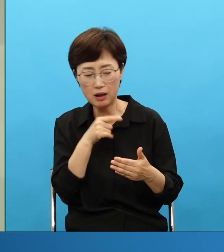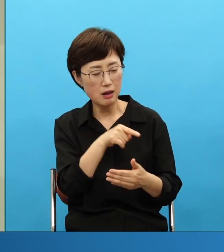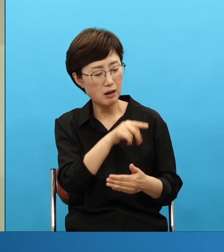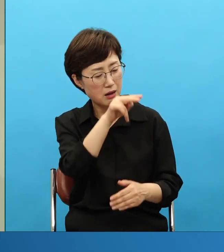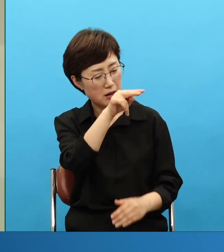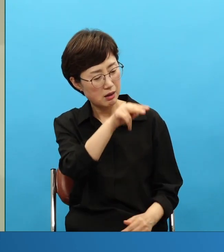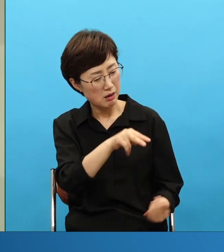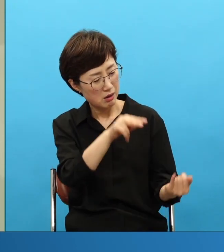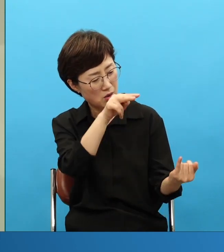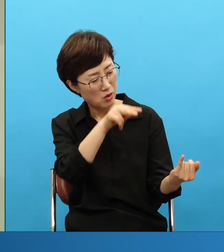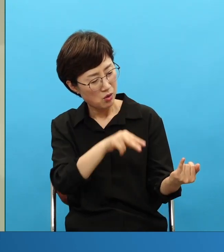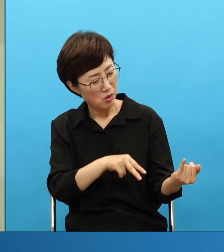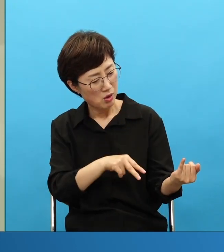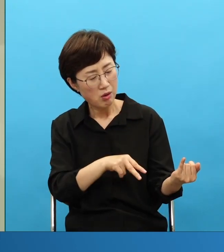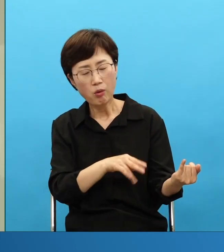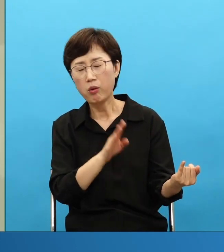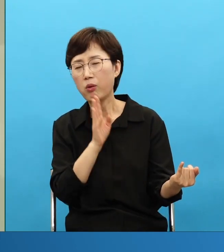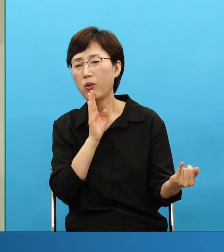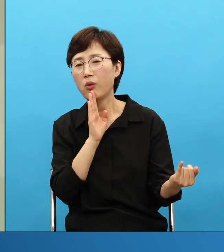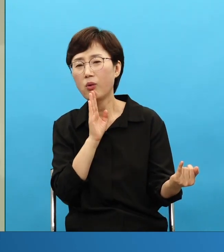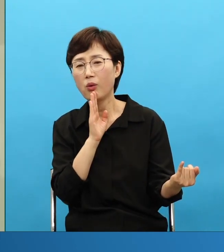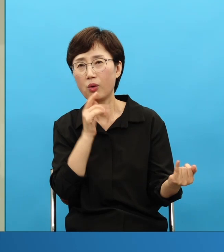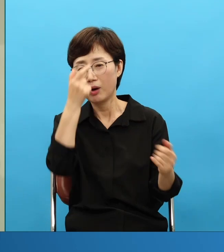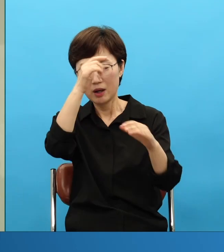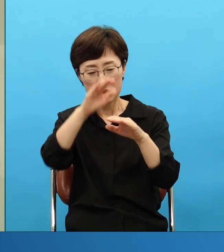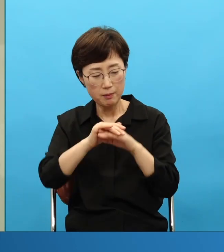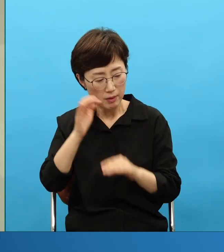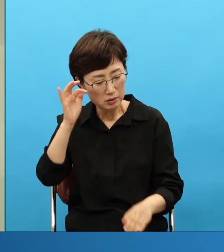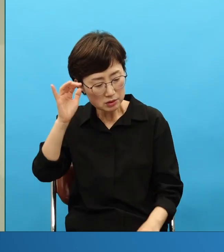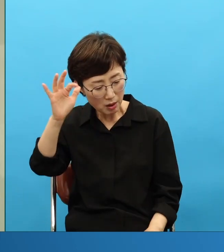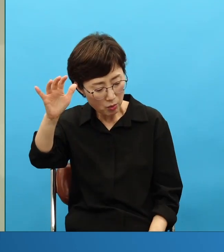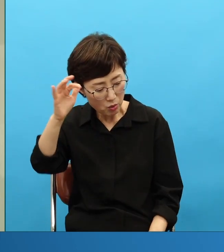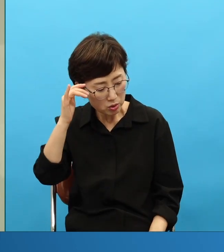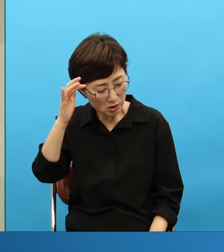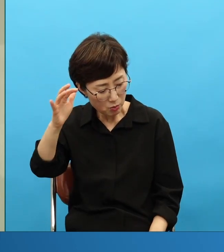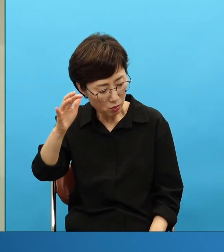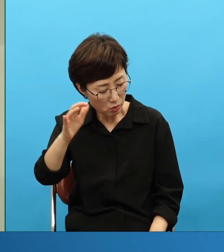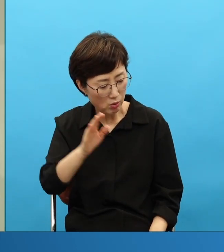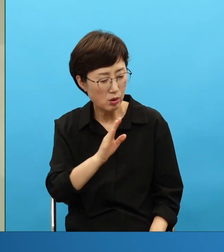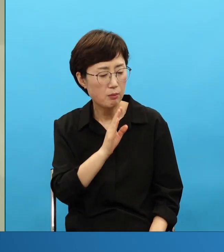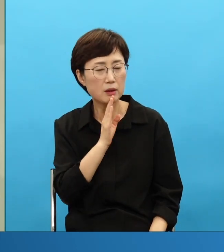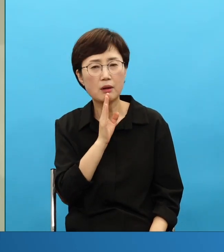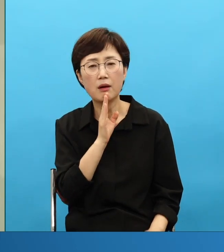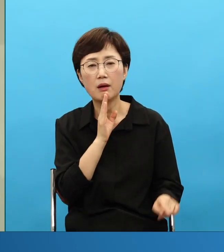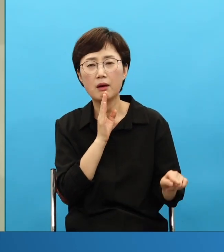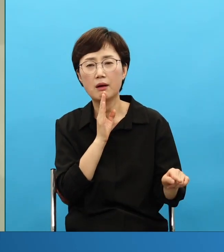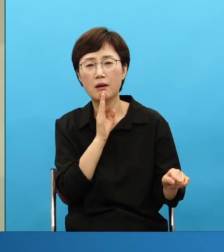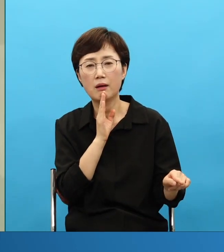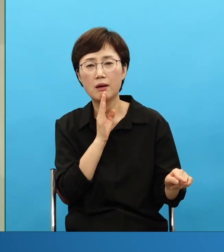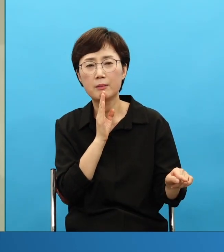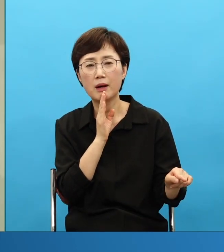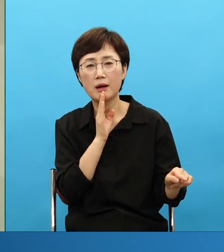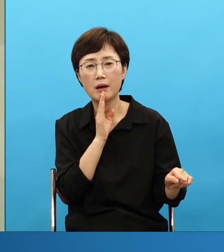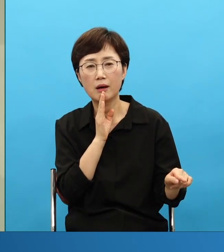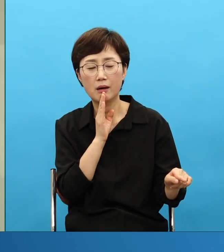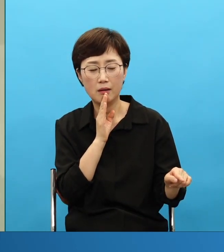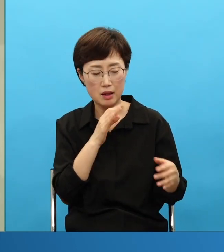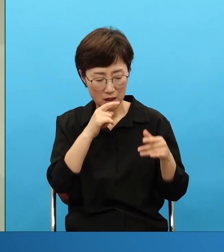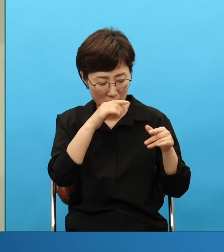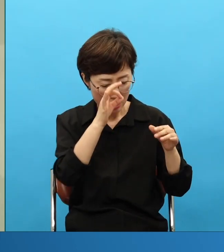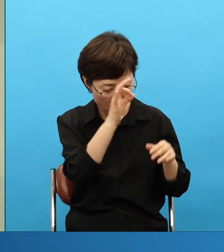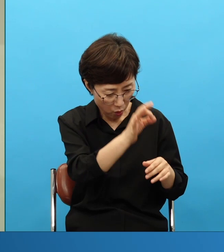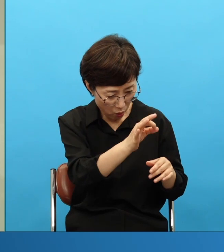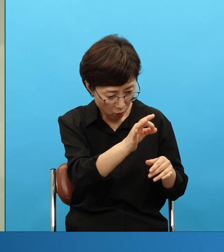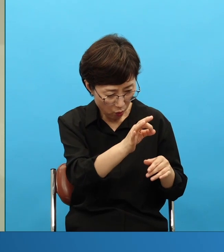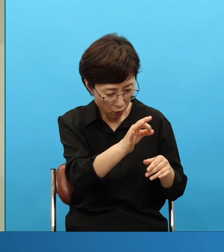말이요. 그렇게 예배 드리고 싶어가지고 That she wanted to 애가. worship so badly. She's just a little kid. 너무나는 반성했어요. And so it